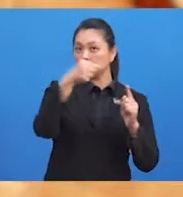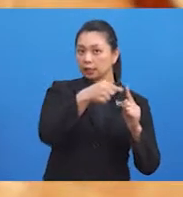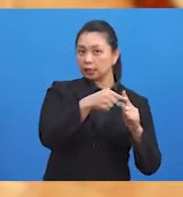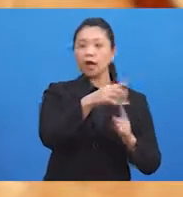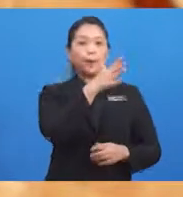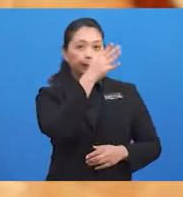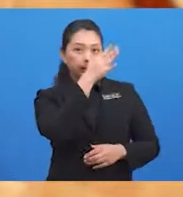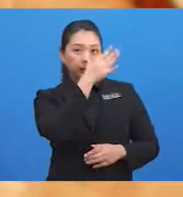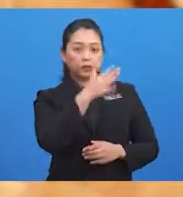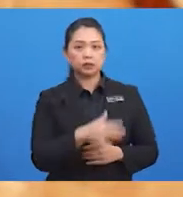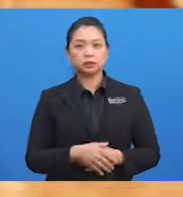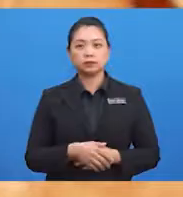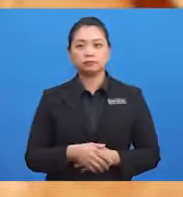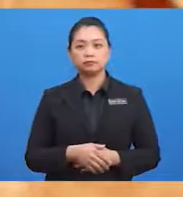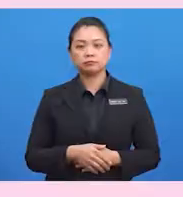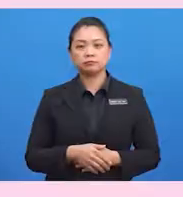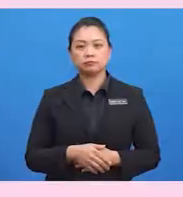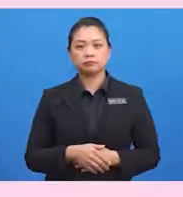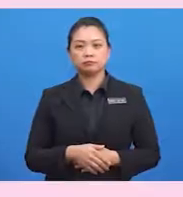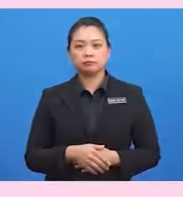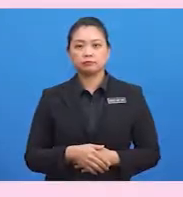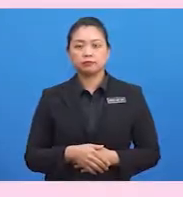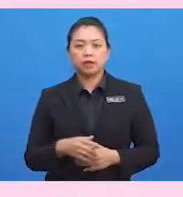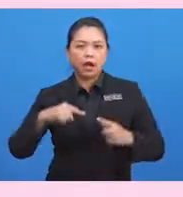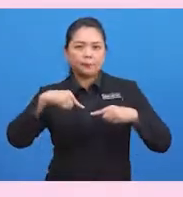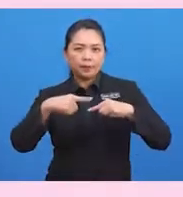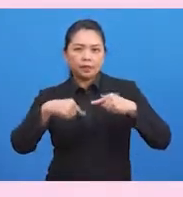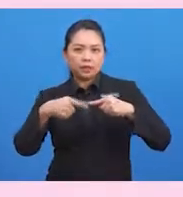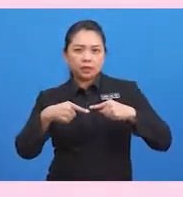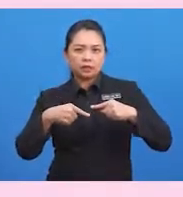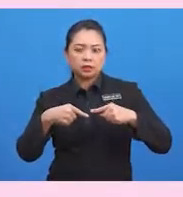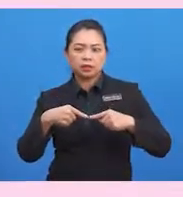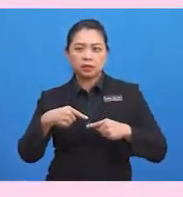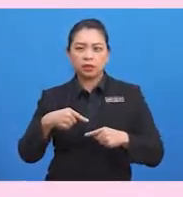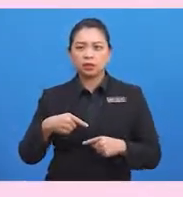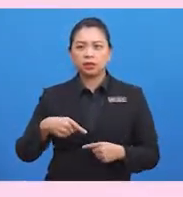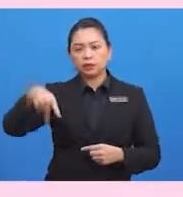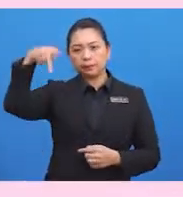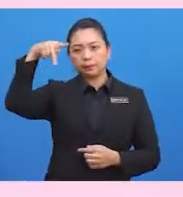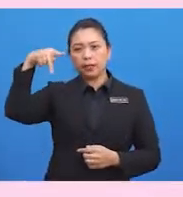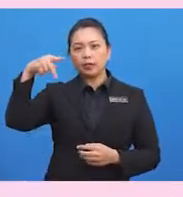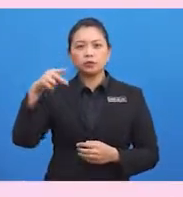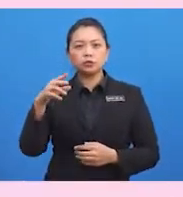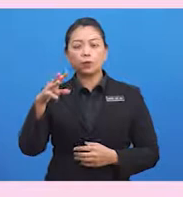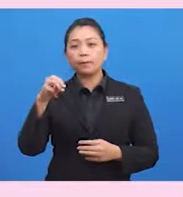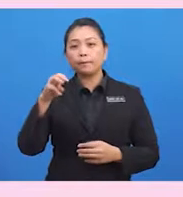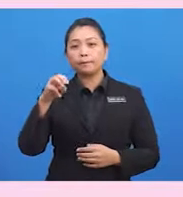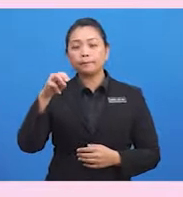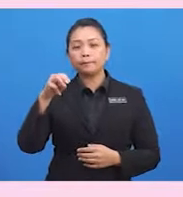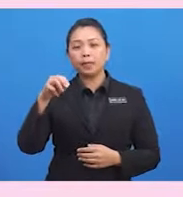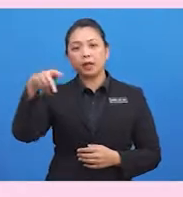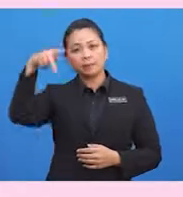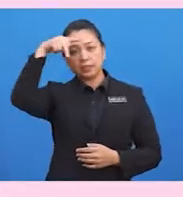atau mudah sahaja apabila tentara Majapahit menyerang Palembang Parameswara dan